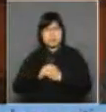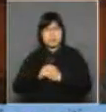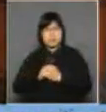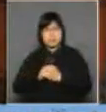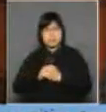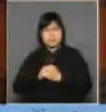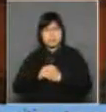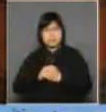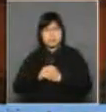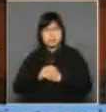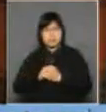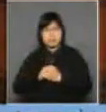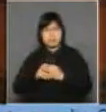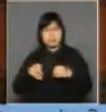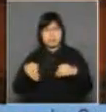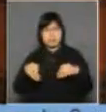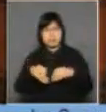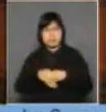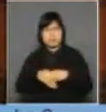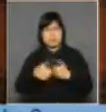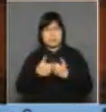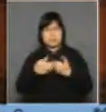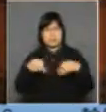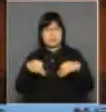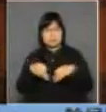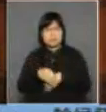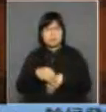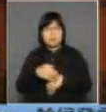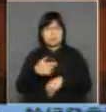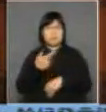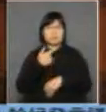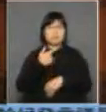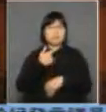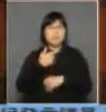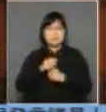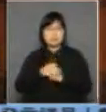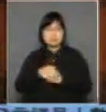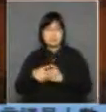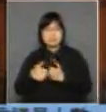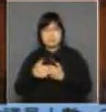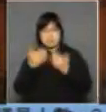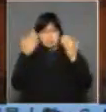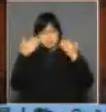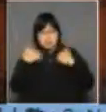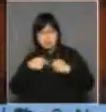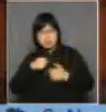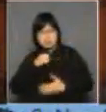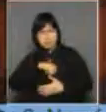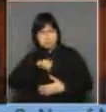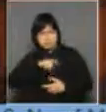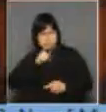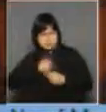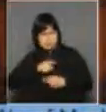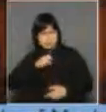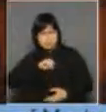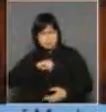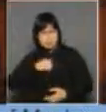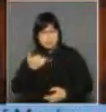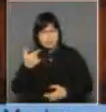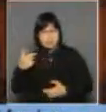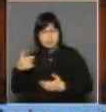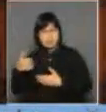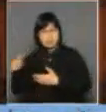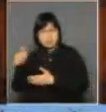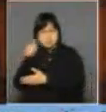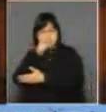签一个结婚证明书的，你那个新娘是不是一定很放心呢？他的外父外母是不是很放